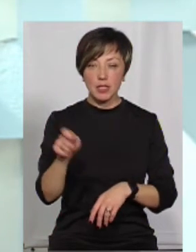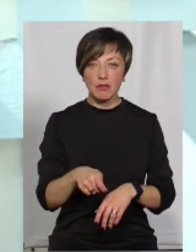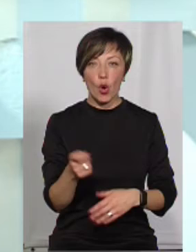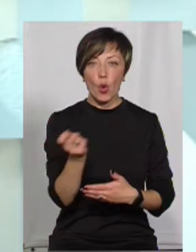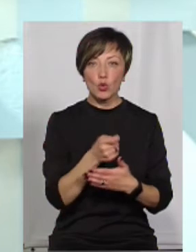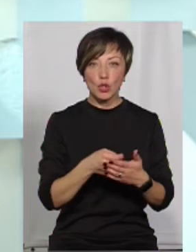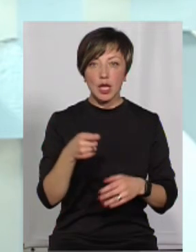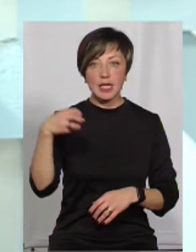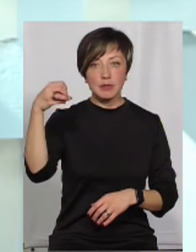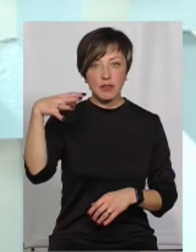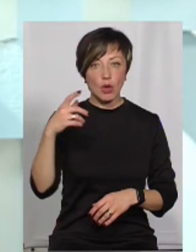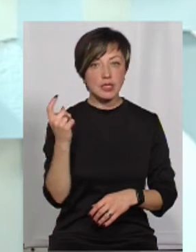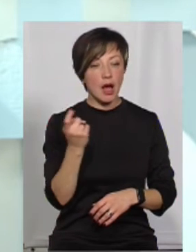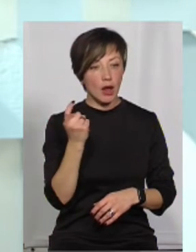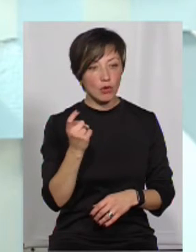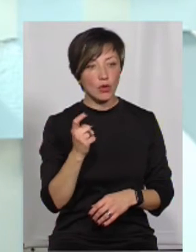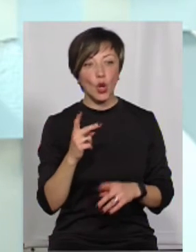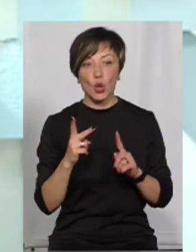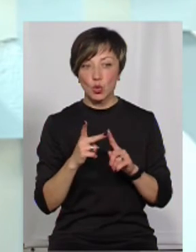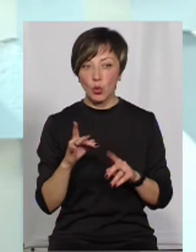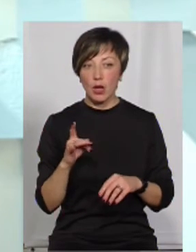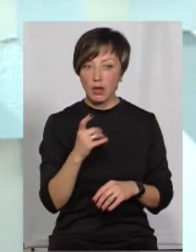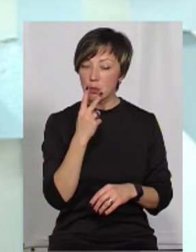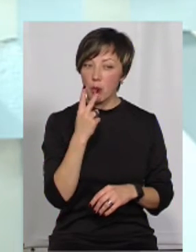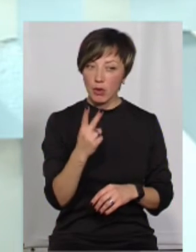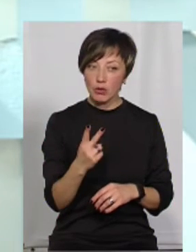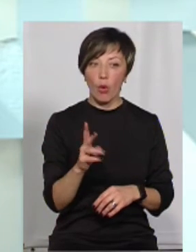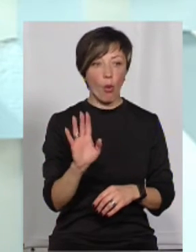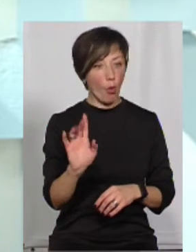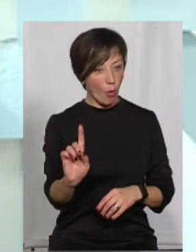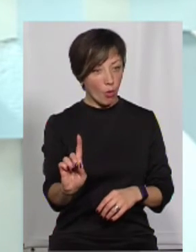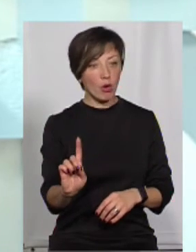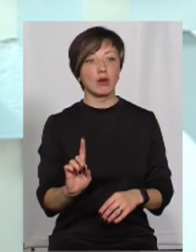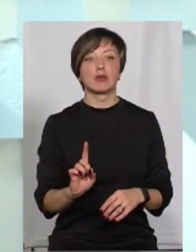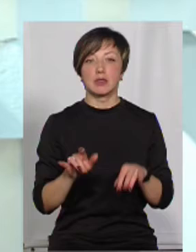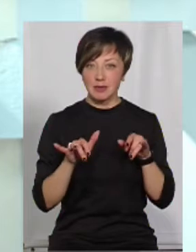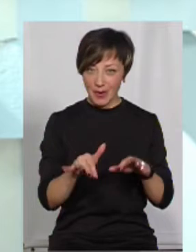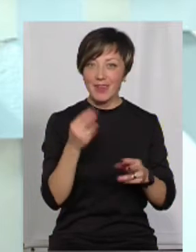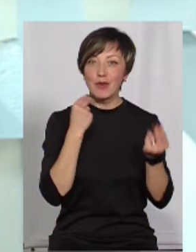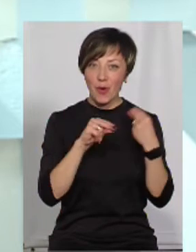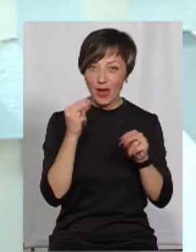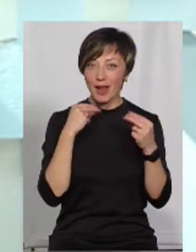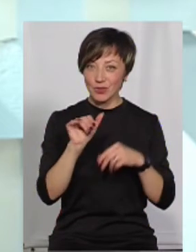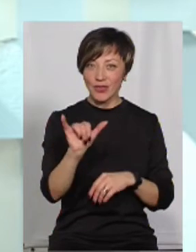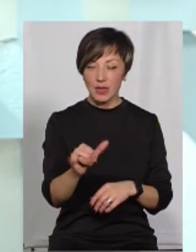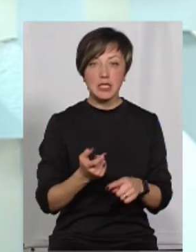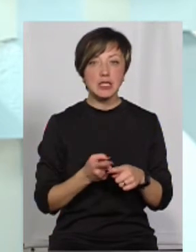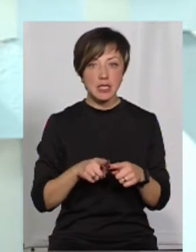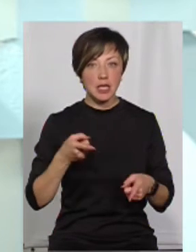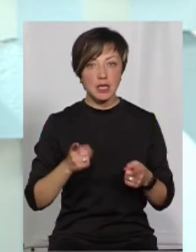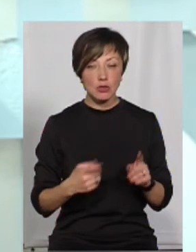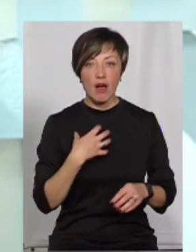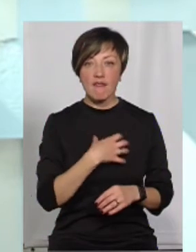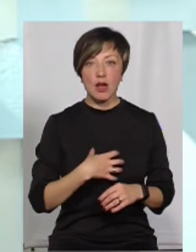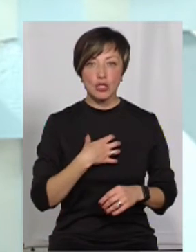художник по світлу з Харкова, то він вже другий раз, то він побачив і каже: «О, а справи-то покращуються у вас?» Це дійсно